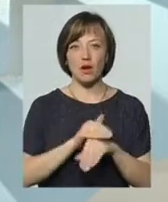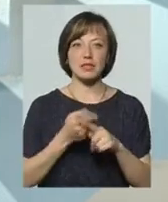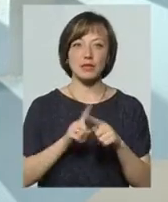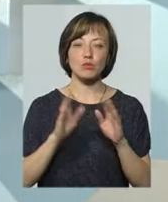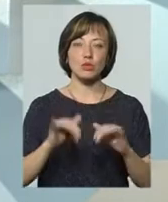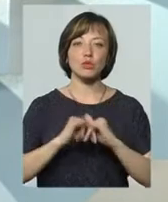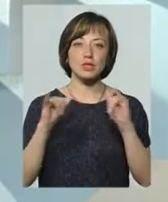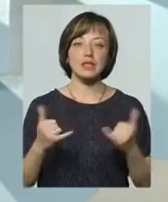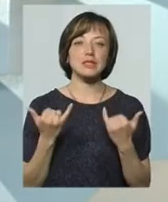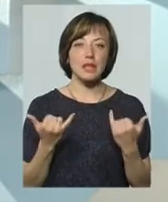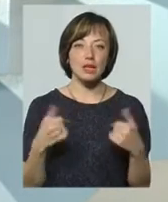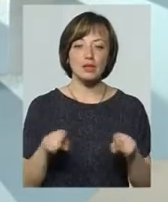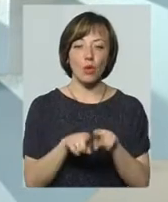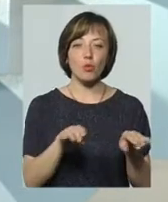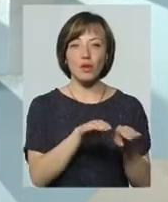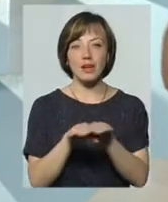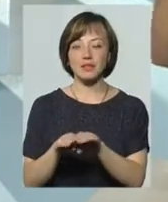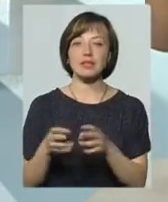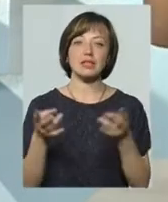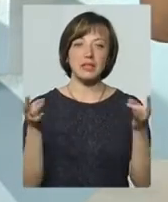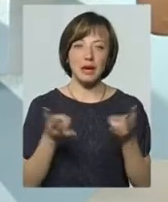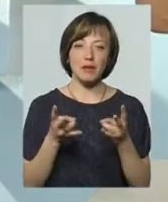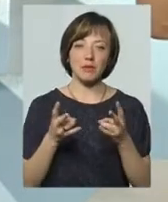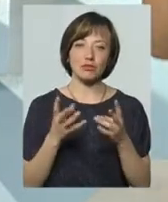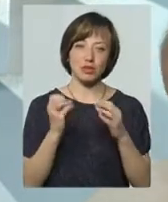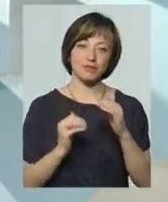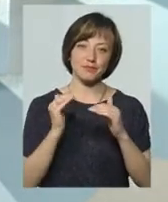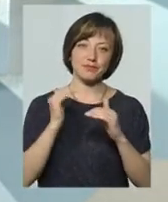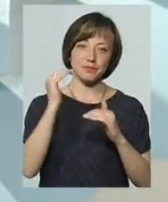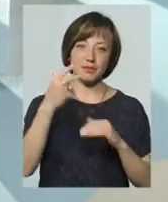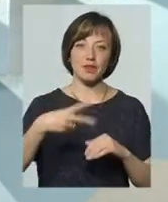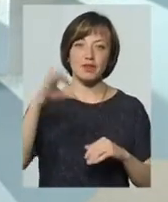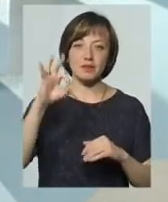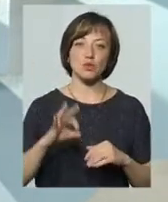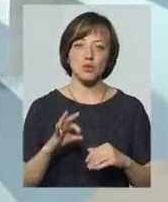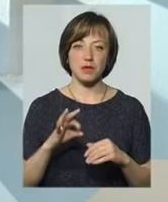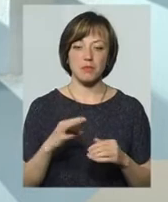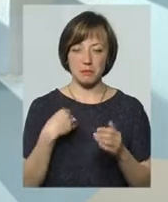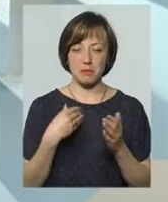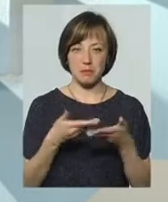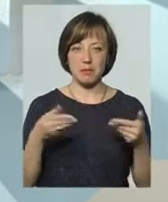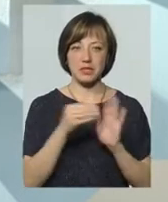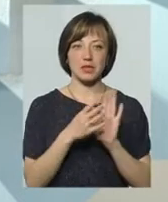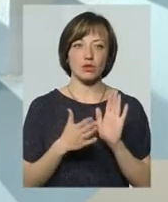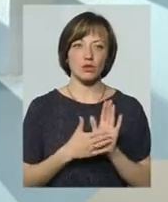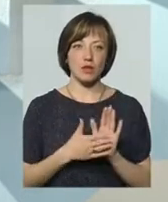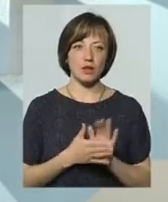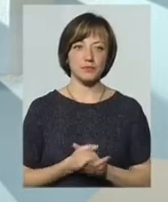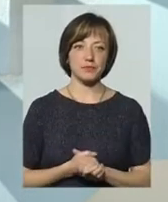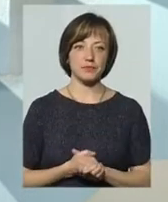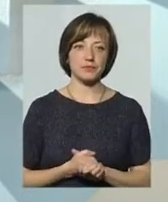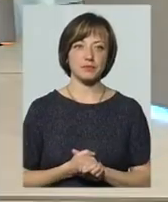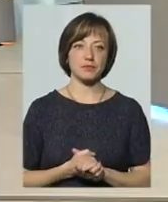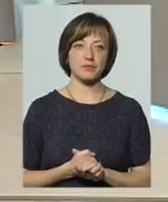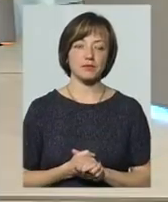тому що ми зараз на такому рівні, що нам треба ще дотягуватись до тих 20%, які ми задекларували.